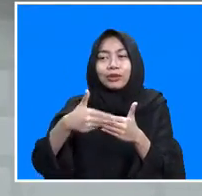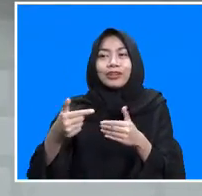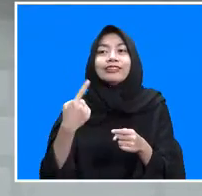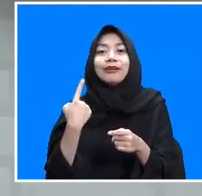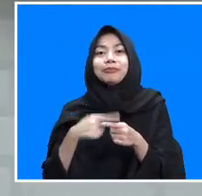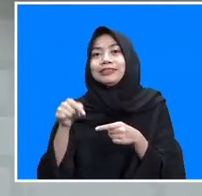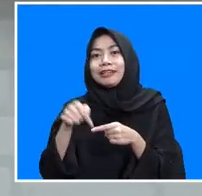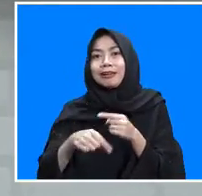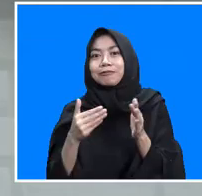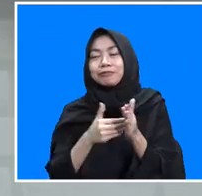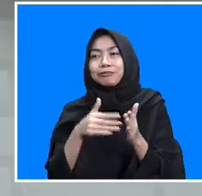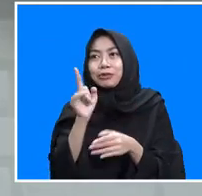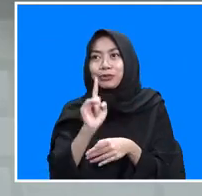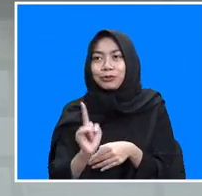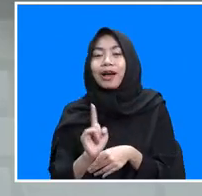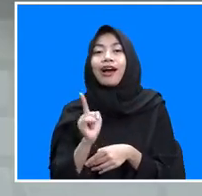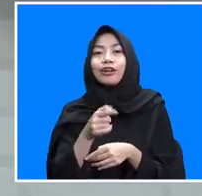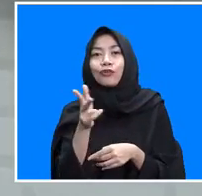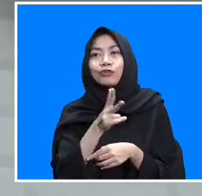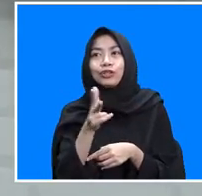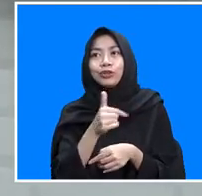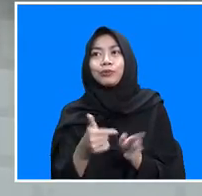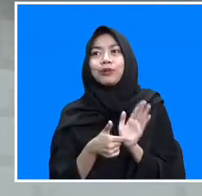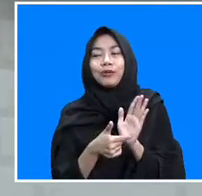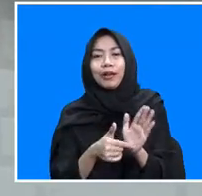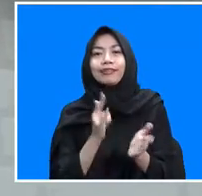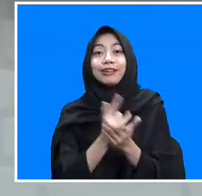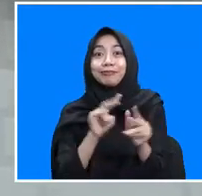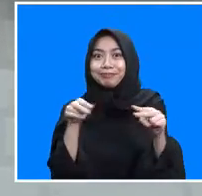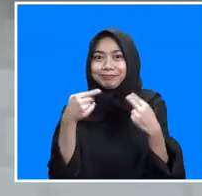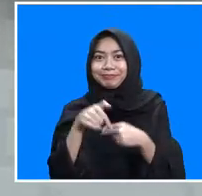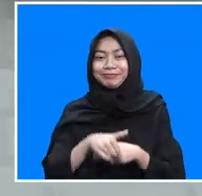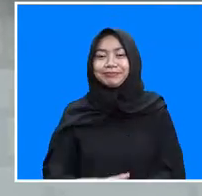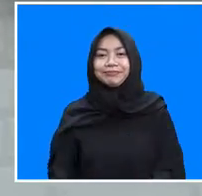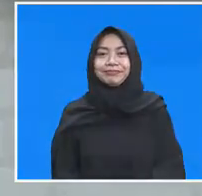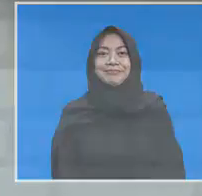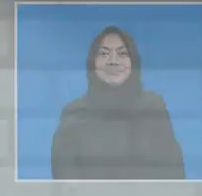sekarang kita nonton dulu video berikut ini, jangan kemana-mana ya.